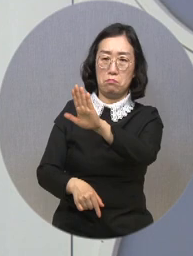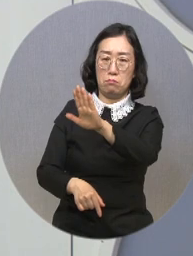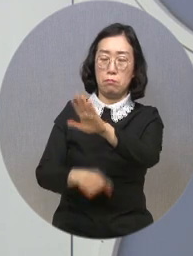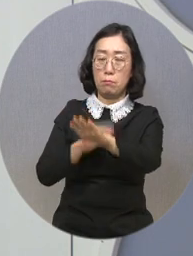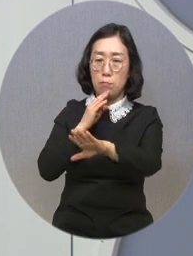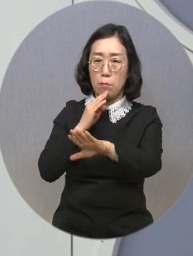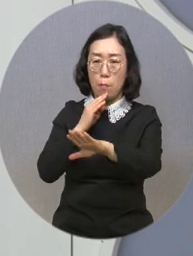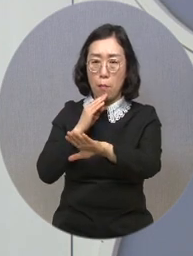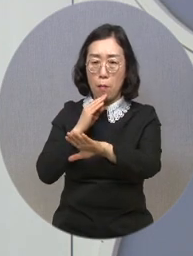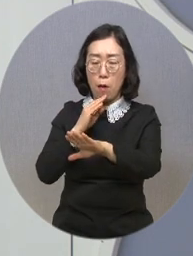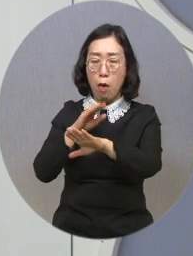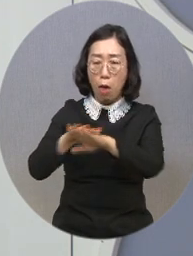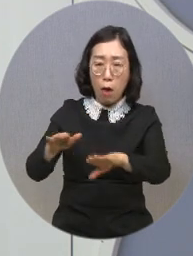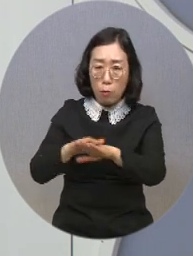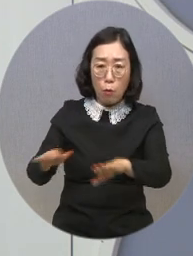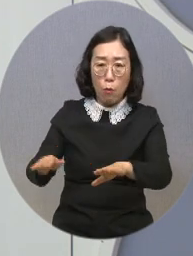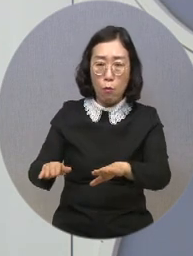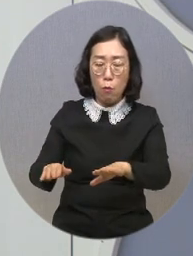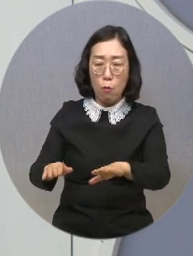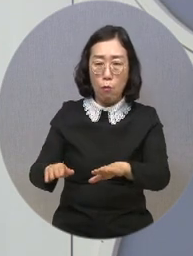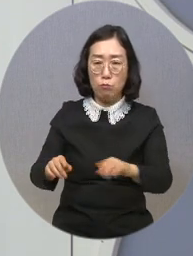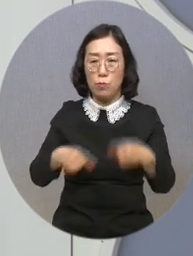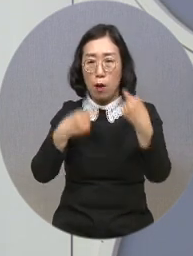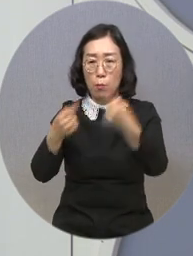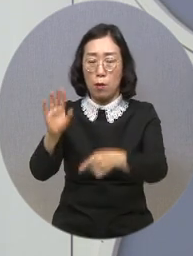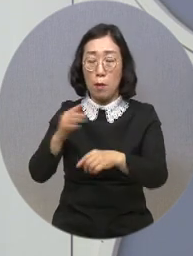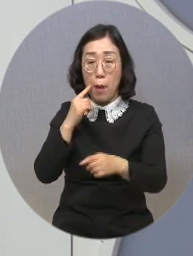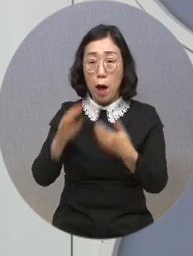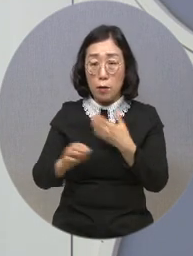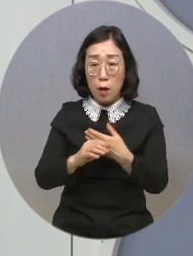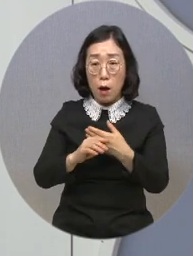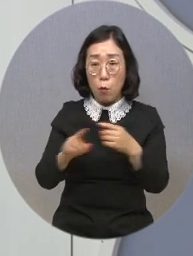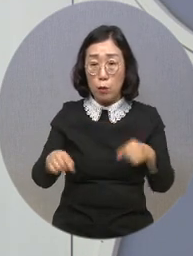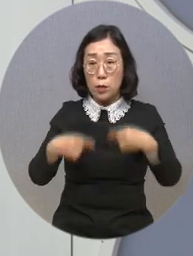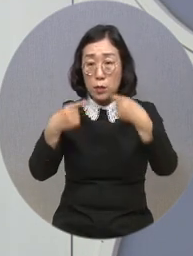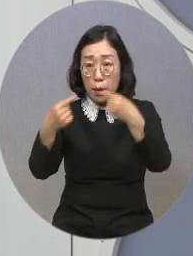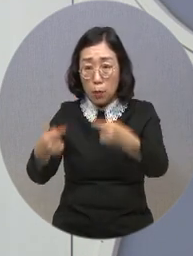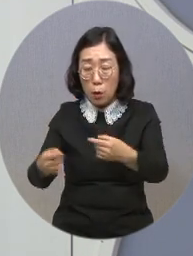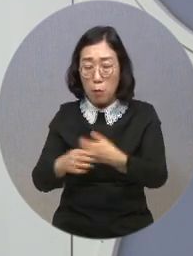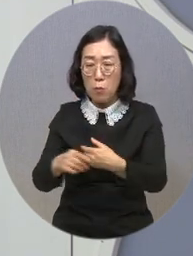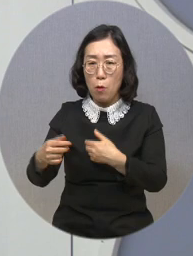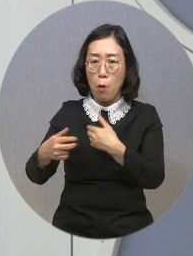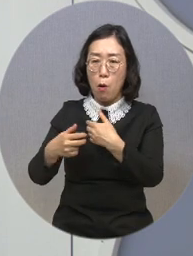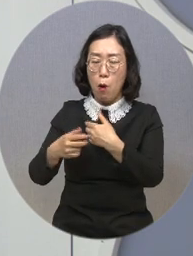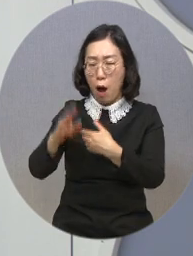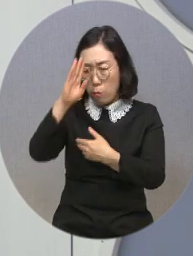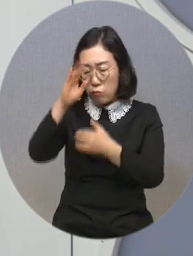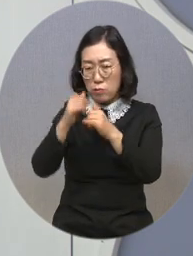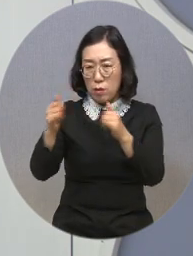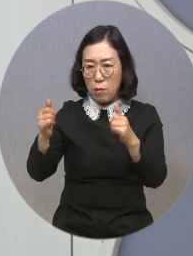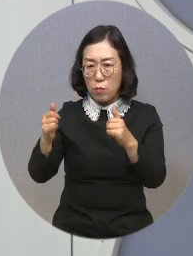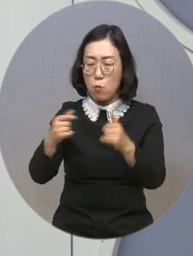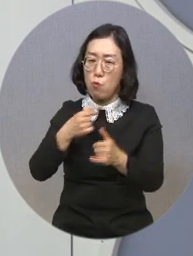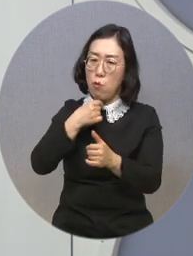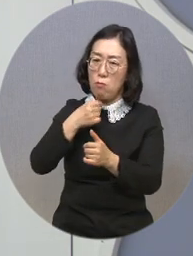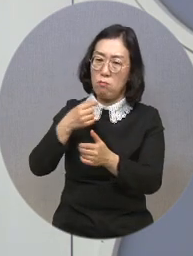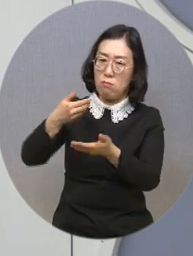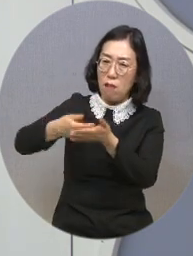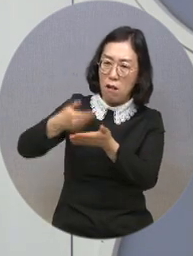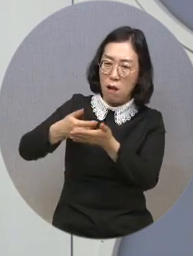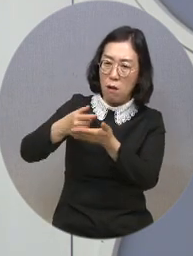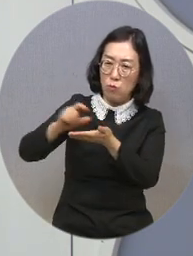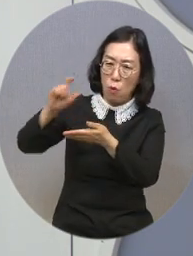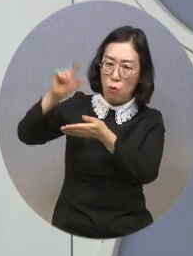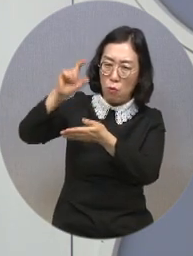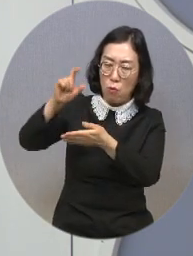그래서 왜 그러냐 했더니 그 조정하다 보면 환자들 요구만 커지니까 소송으로 가도록 자꾸